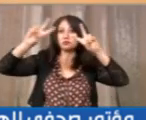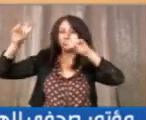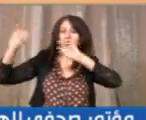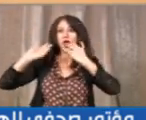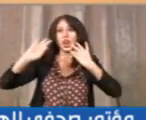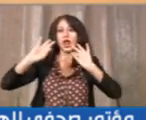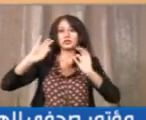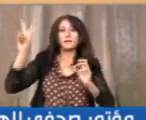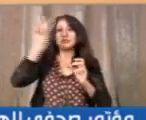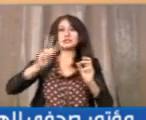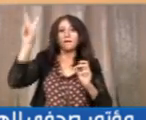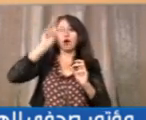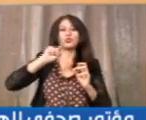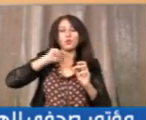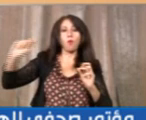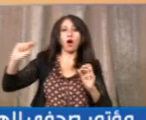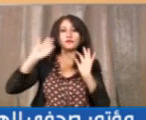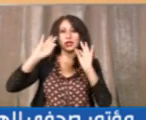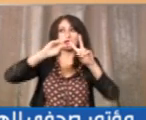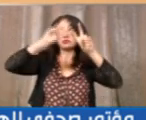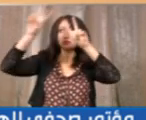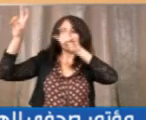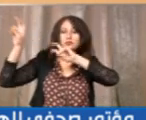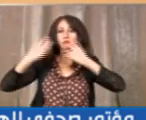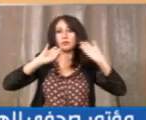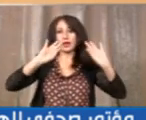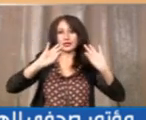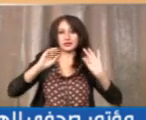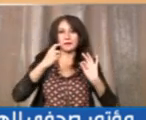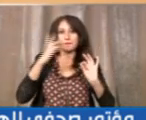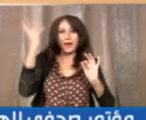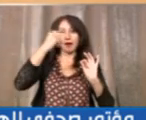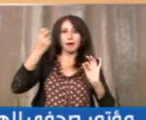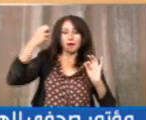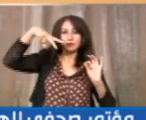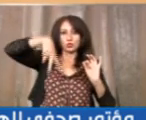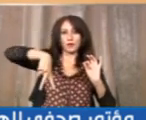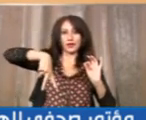على مستوى الجمهوريه وهم في حوالي عشر الاف خمسه